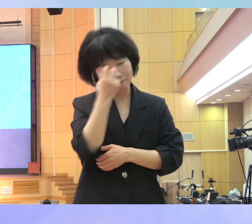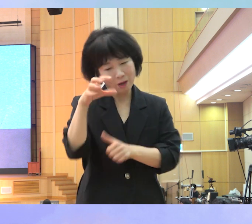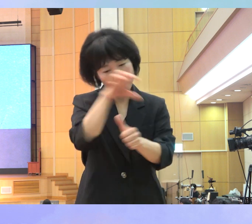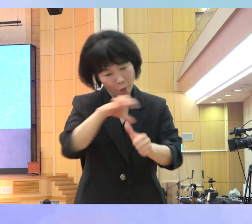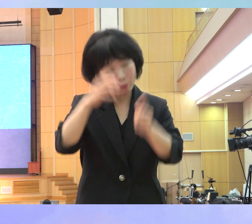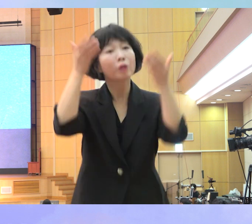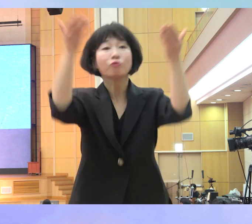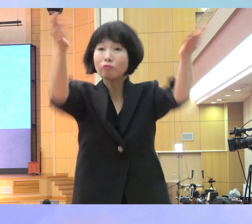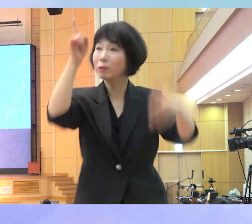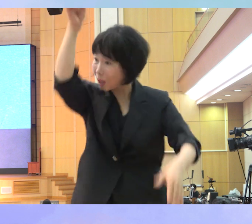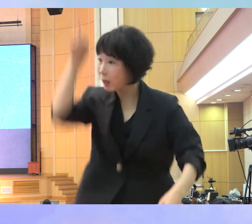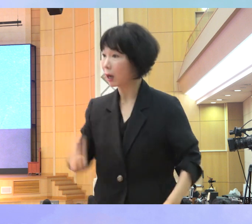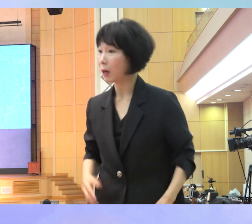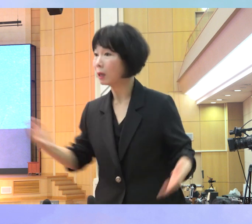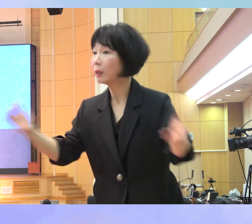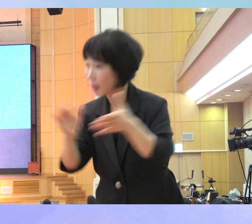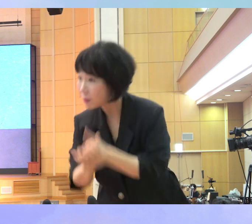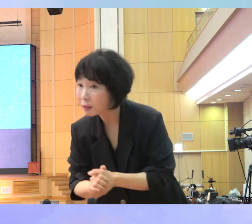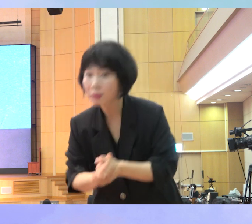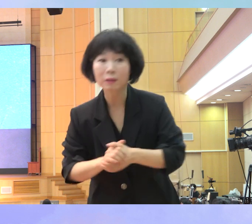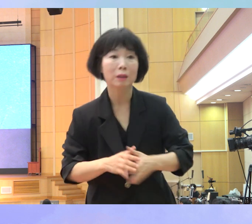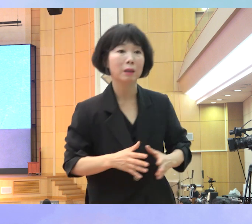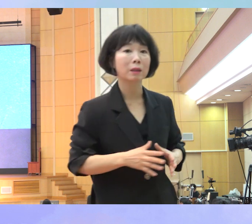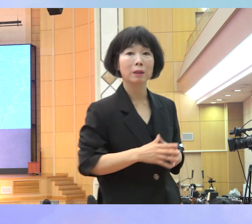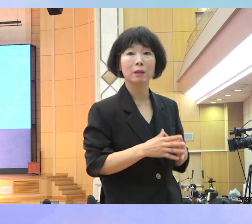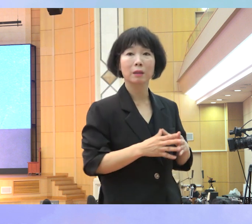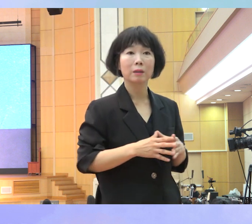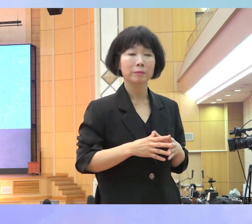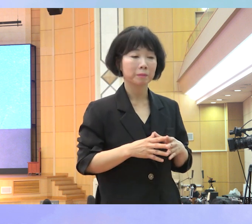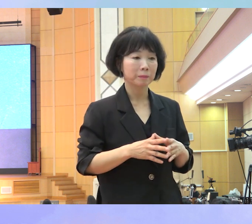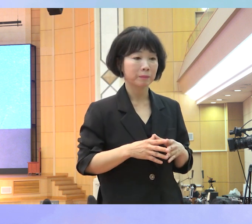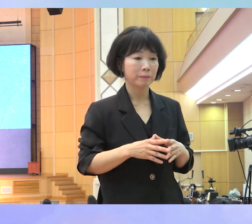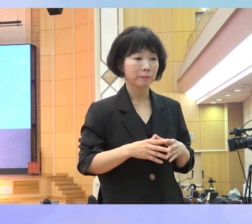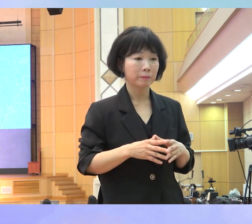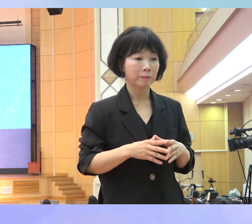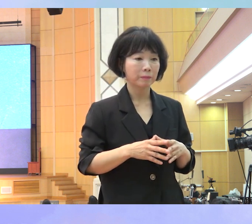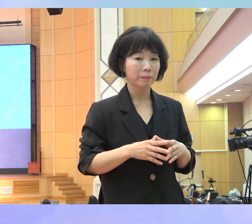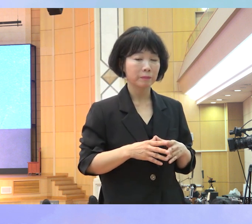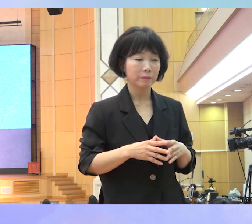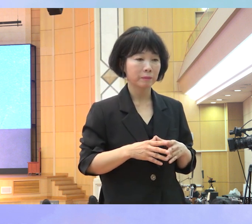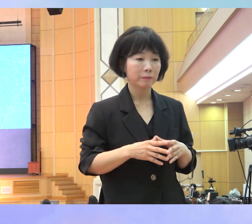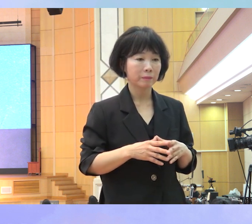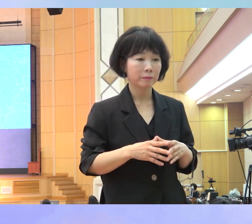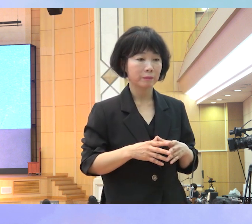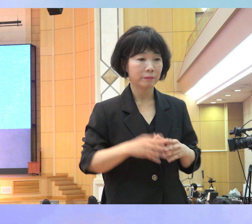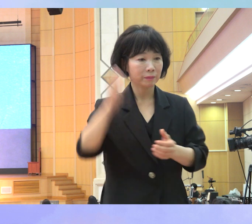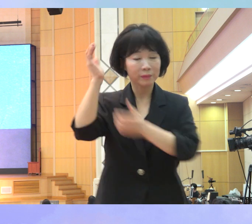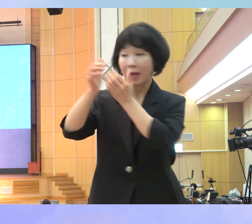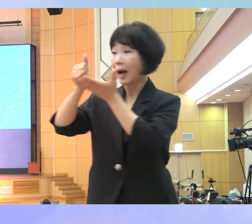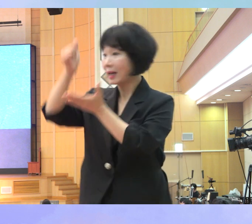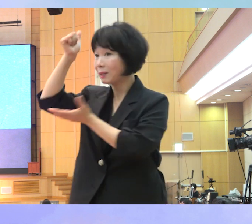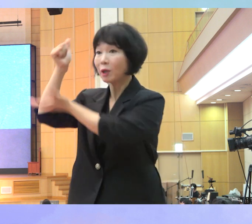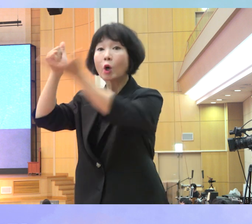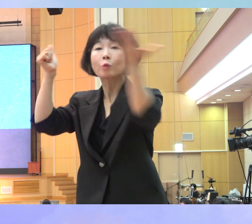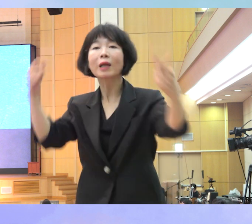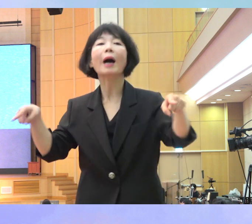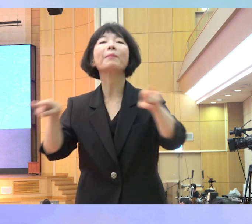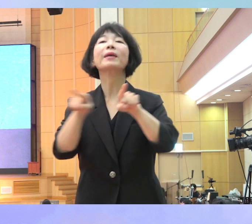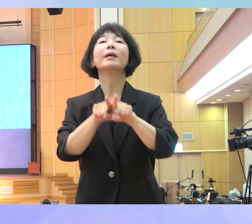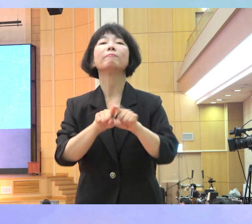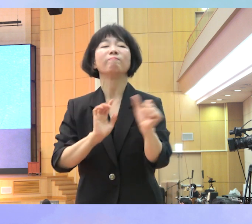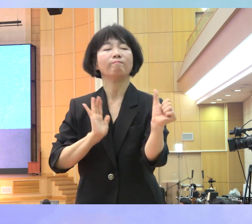할렐루야. 이게 오늘 여러분의 기도의 제목이 되어야 됩니다. 그렇게 기도의 제목이 됐을 때 하나님께서 여러분에게 함께